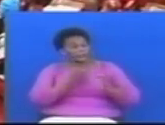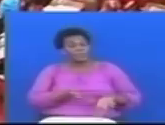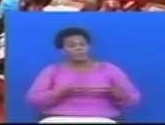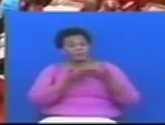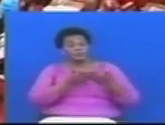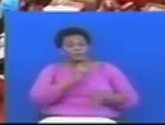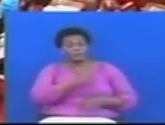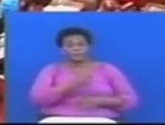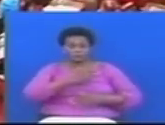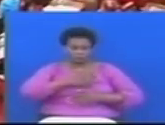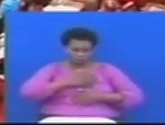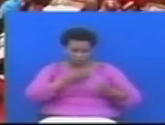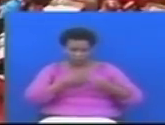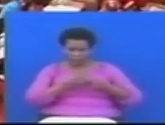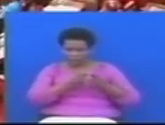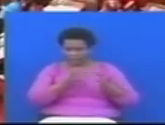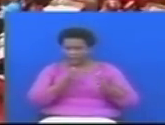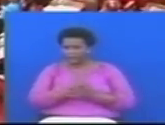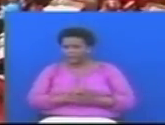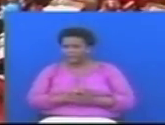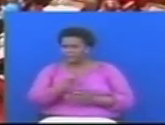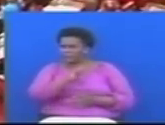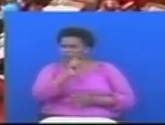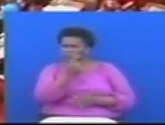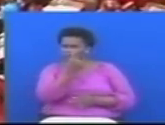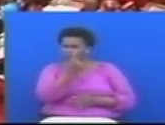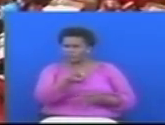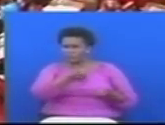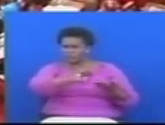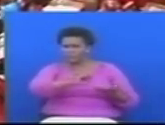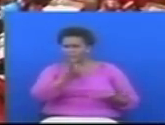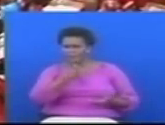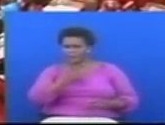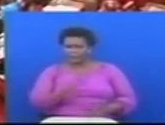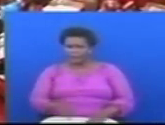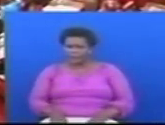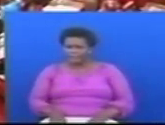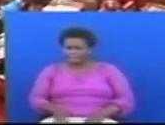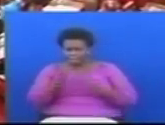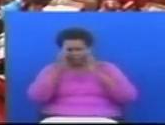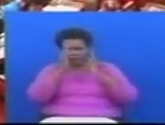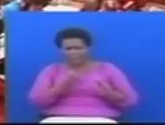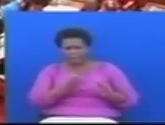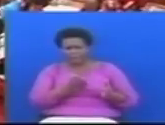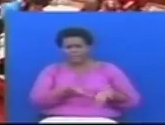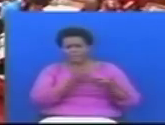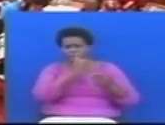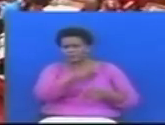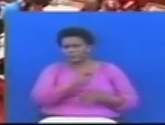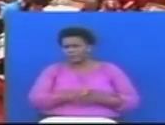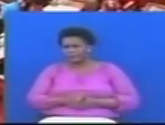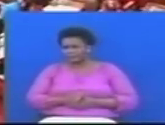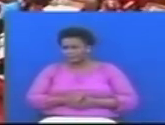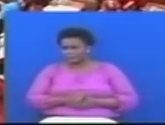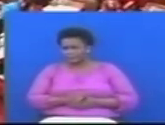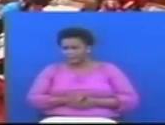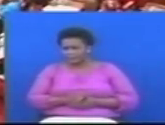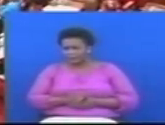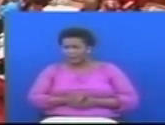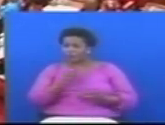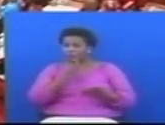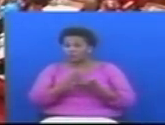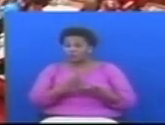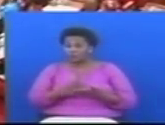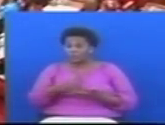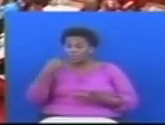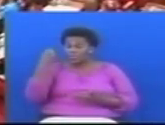ya kuuliza swali moja dogo la nyongeza. Mheshimiwa Naibu Spika, kama ilivyo kwenye swala msingi, kule Moshi Vijijini katika